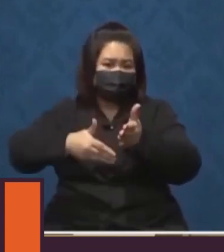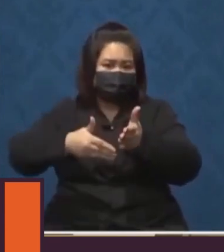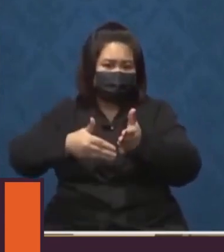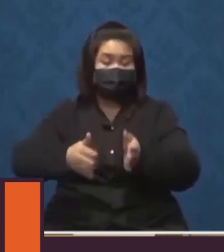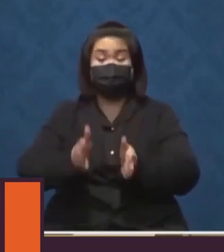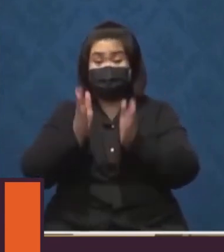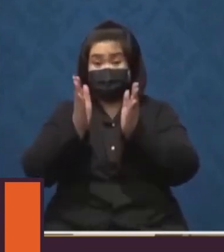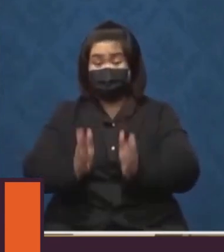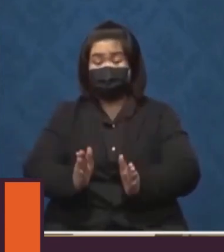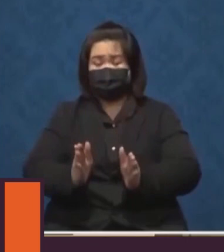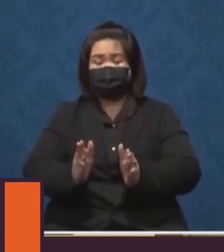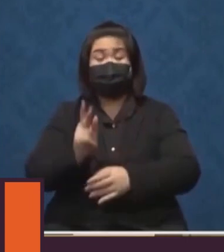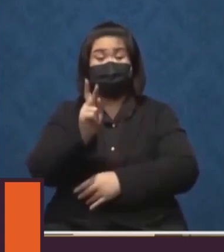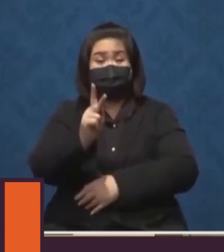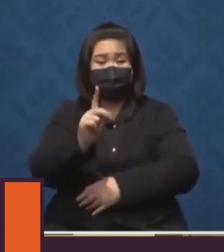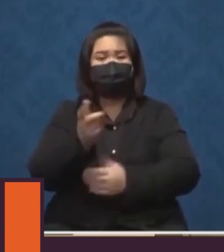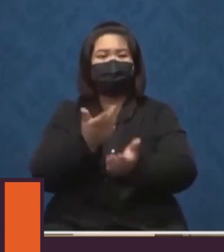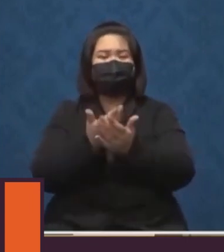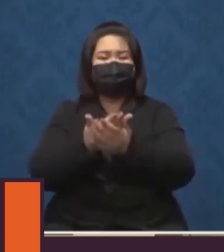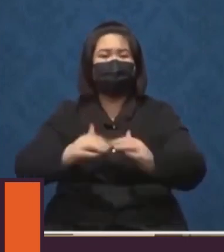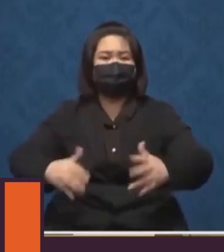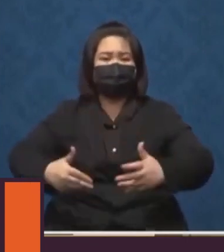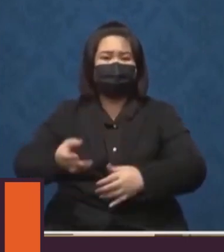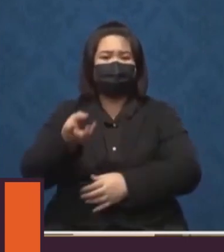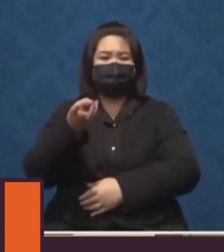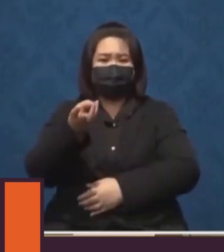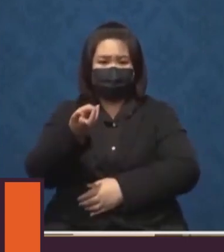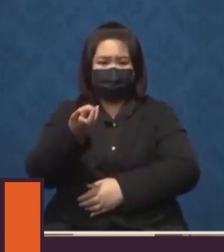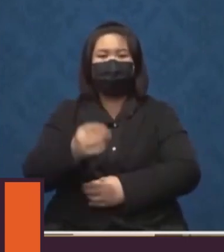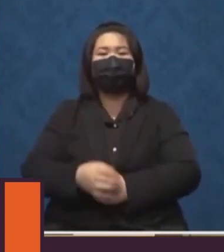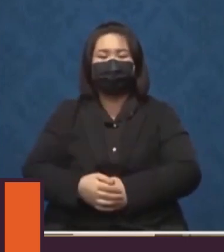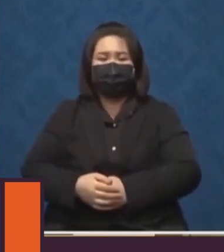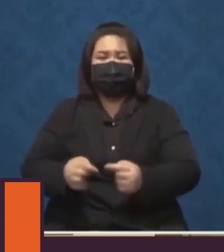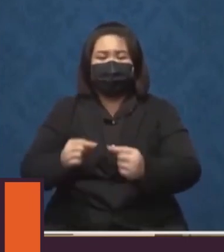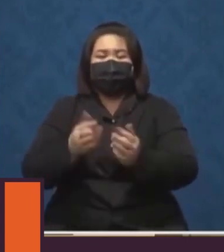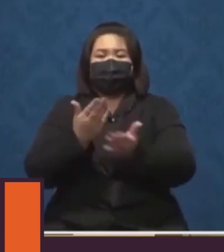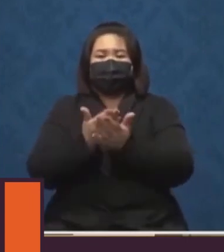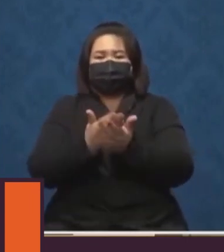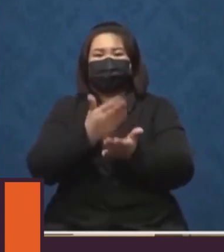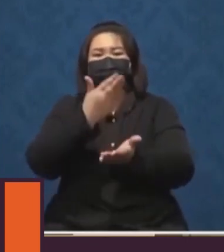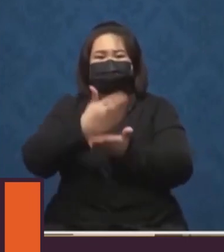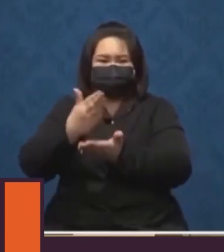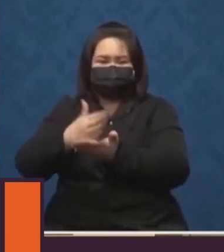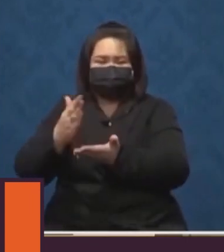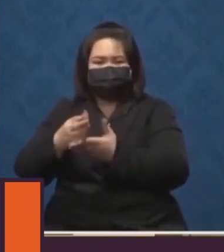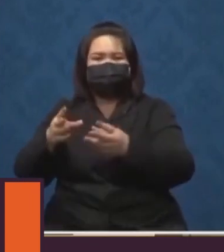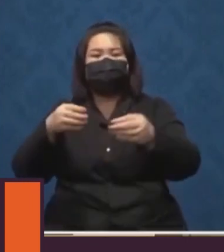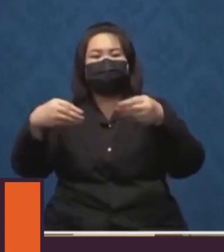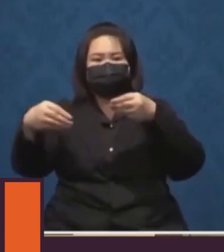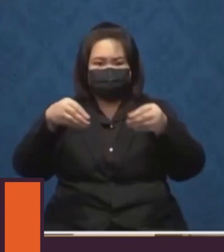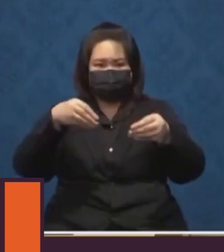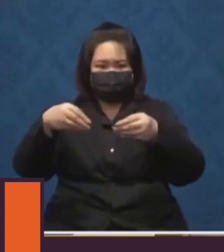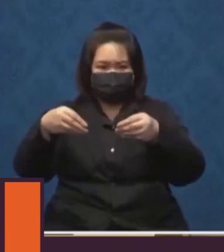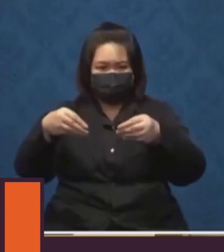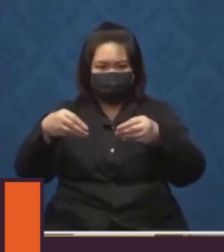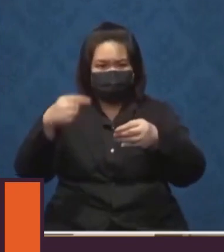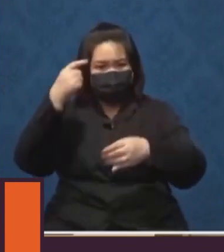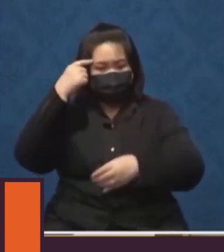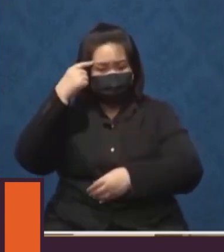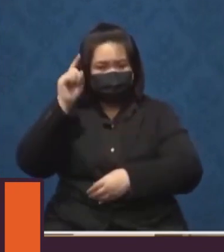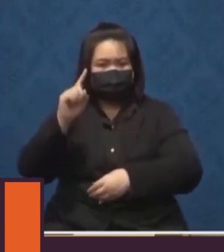ายได้ไม่ได้มากนักดังนั้นการชำระหนี้คืนจะต้องคิดแบบผ่อนปรนโดยคำนึงถึงรายได้